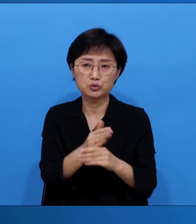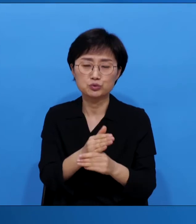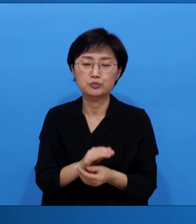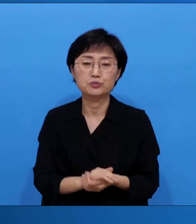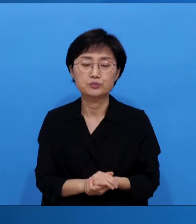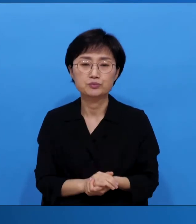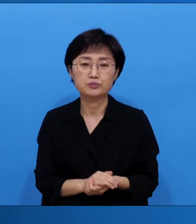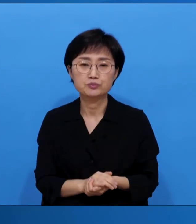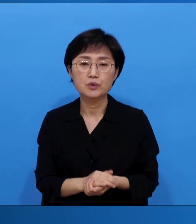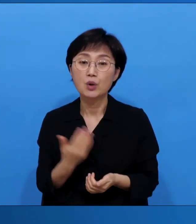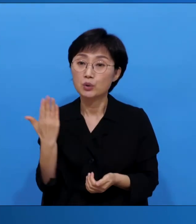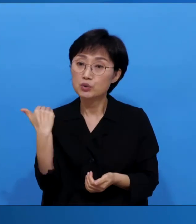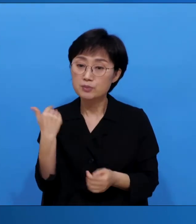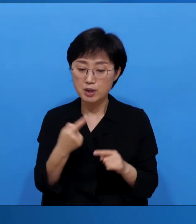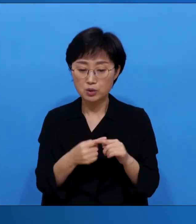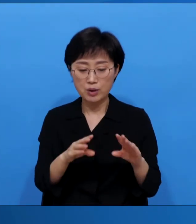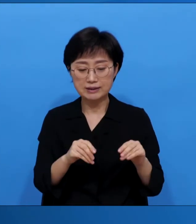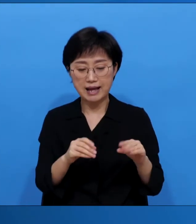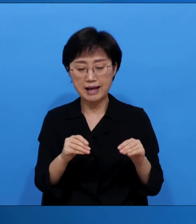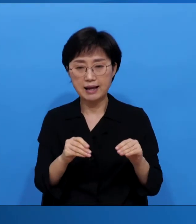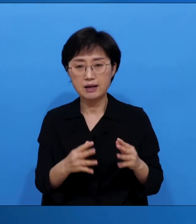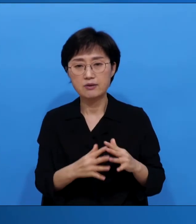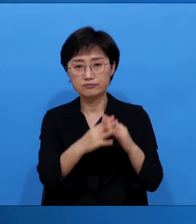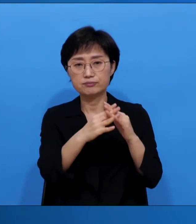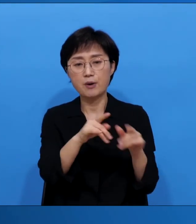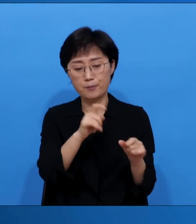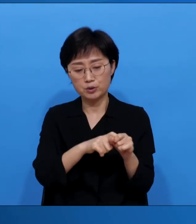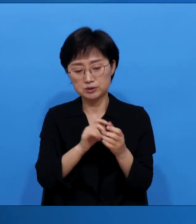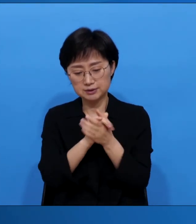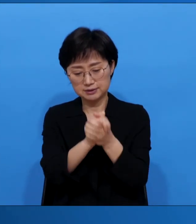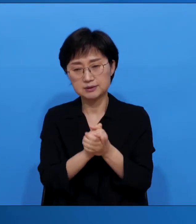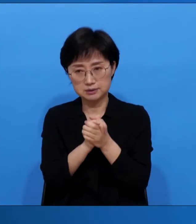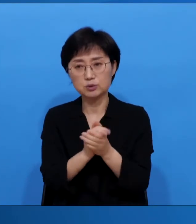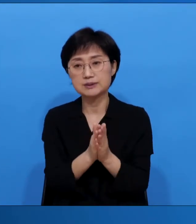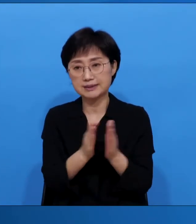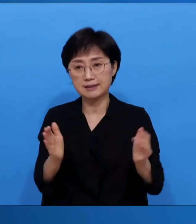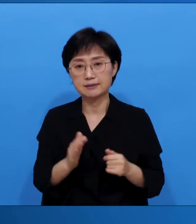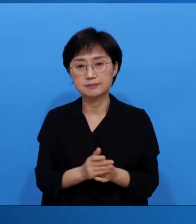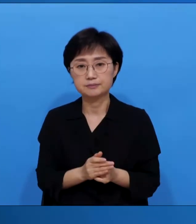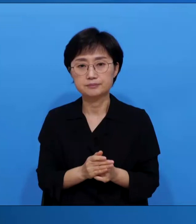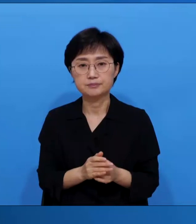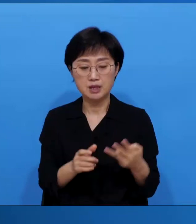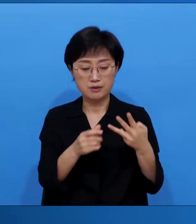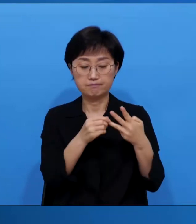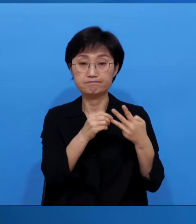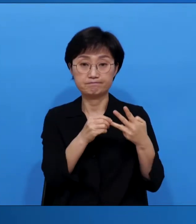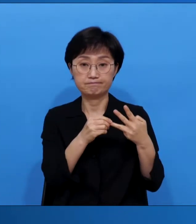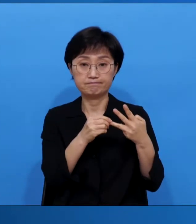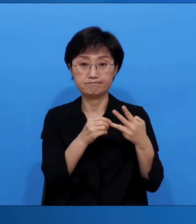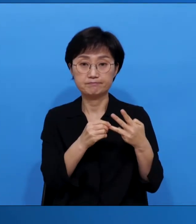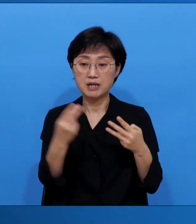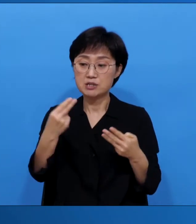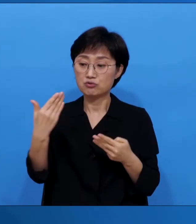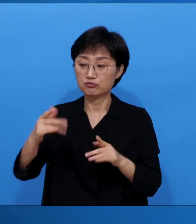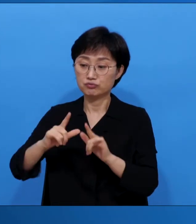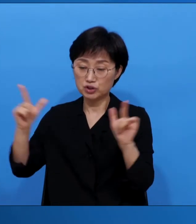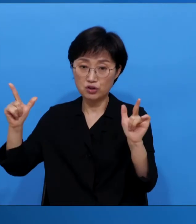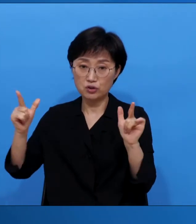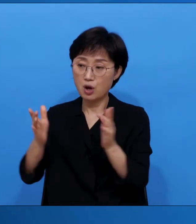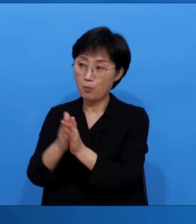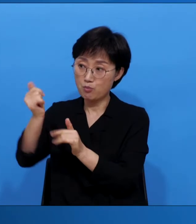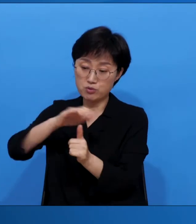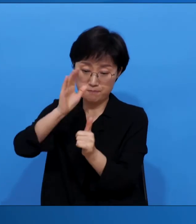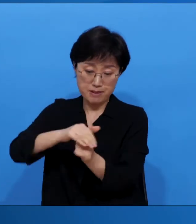계십니다. 최근에는 교회 부지 구입 및 건축을 두고 기도하고 있습니다. 아나톨리 선교사님은 2009년 6월 본부